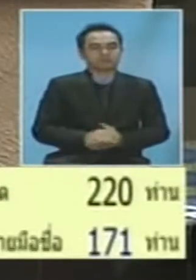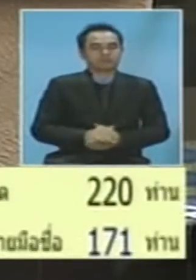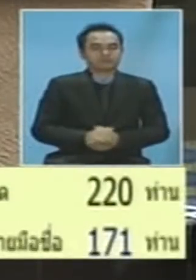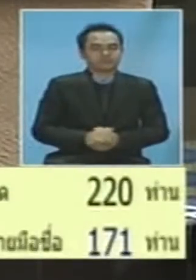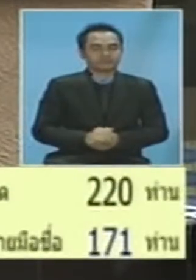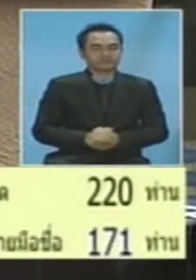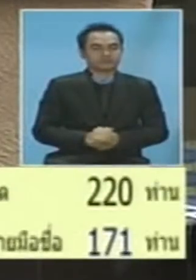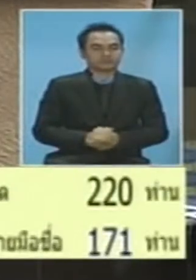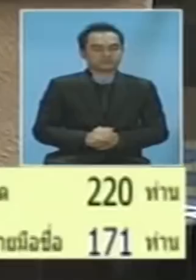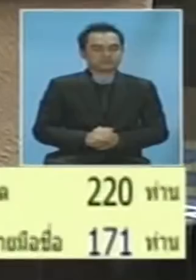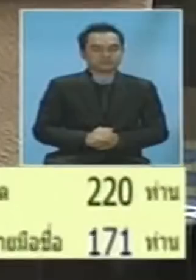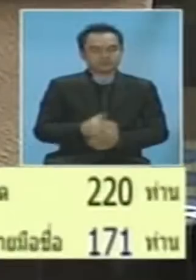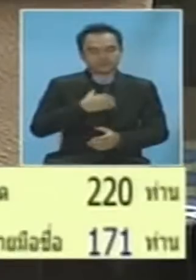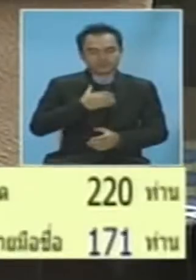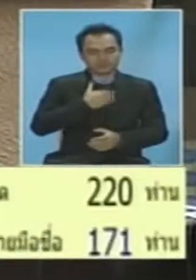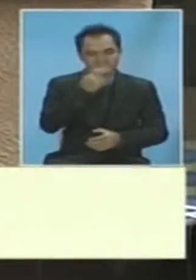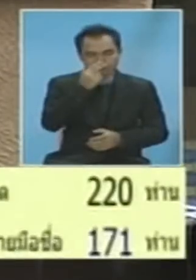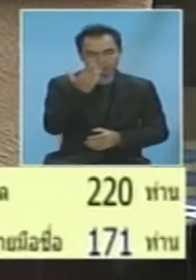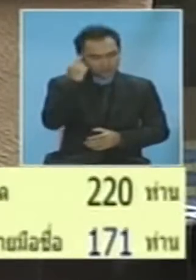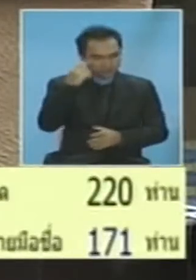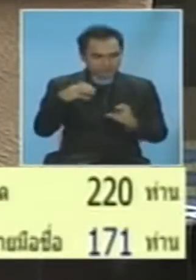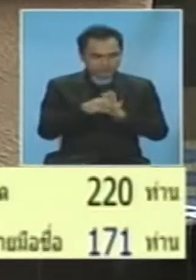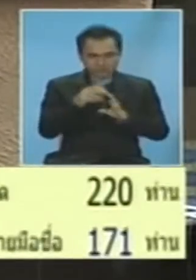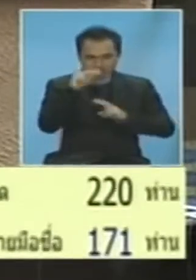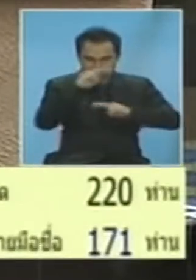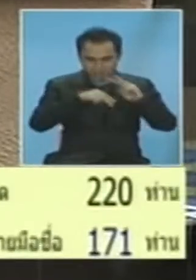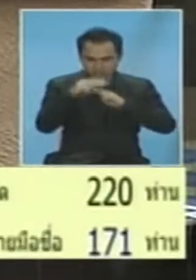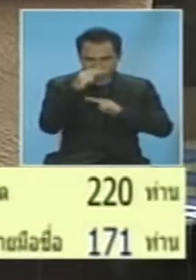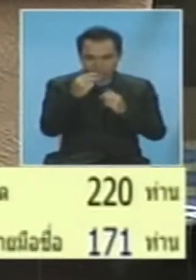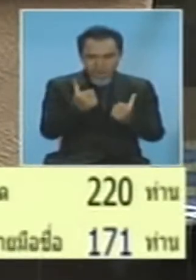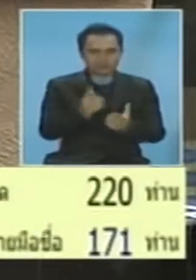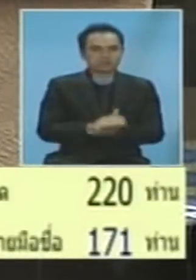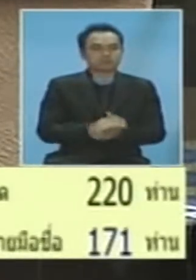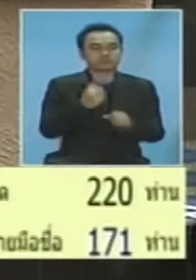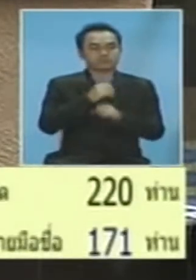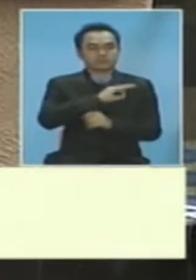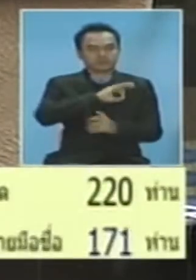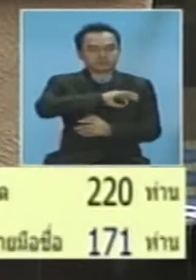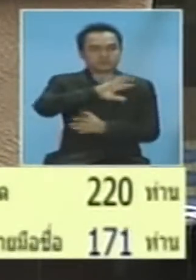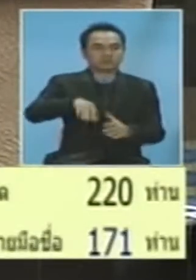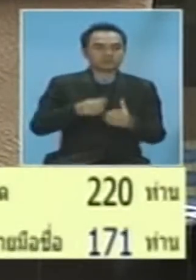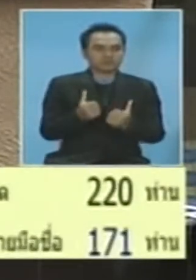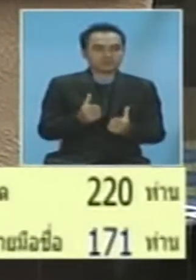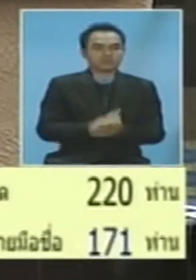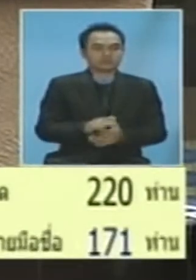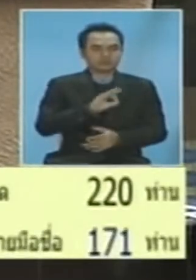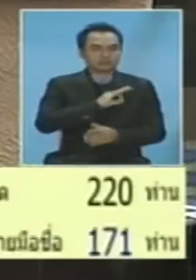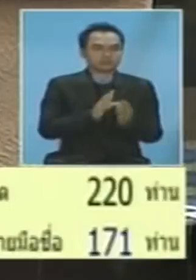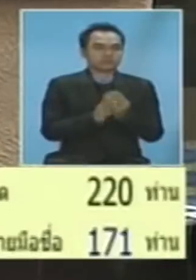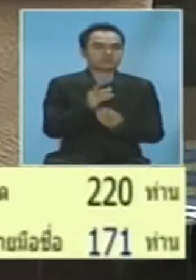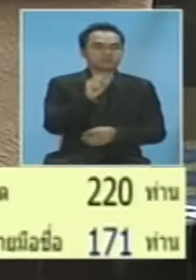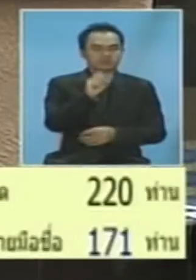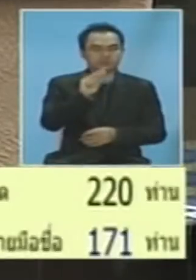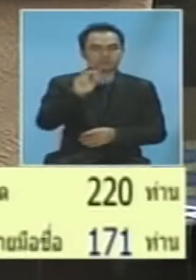ประการที่2ก็ผมขอเรียนกราบเรียนยืนยันต่อท่านสมาชิกสภานิติบัญญัติแห่งช